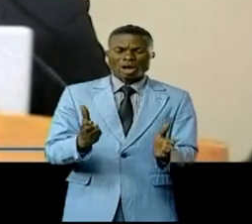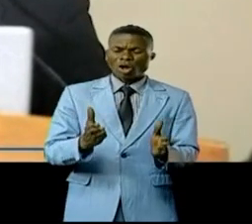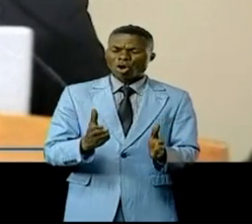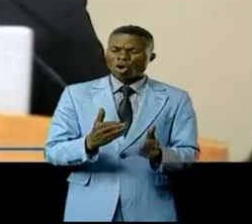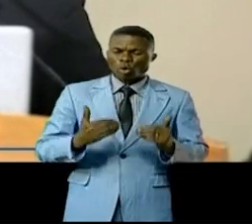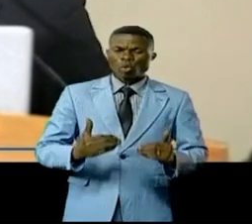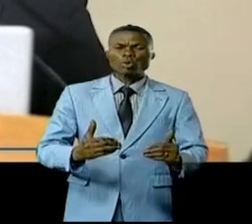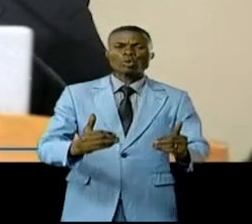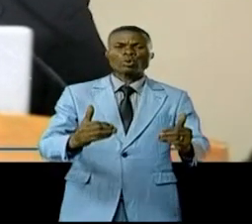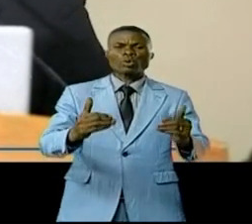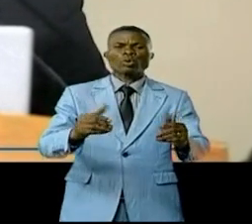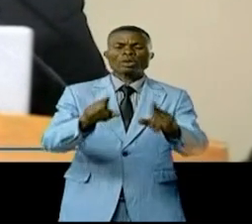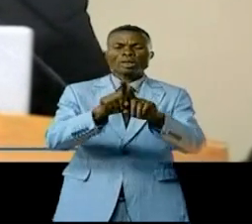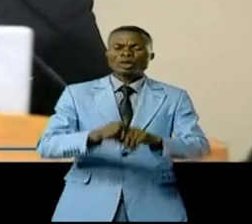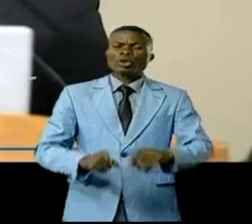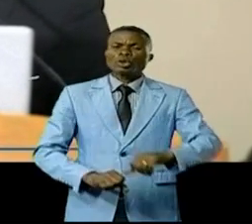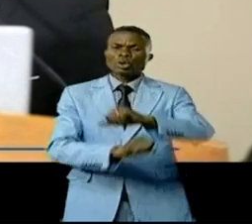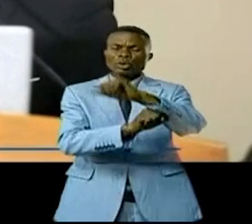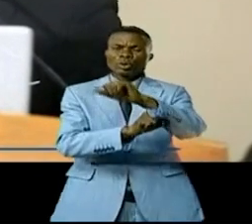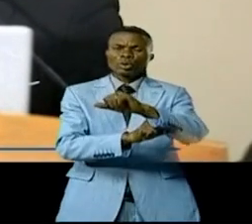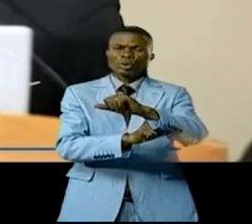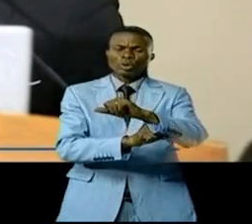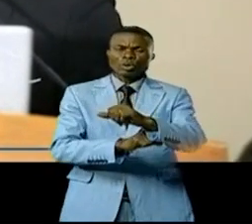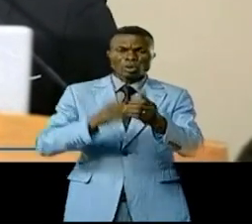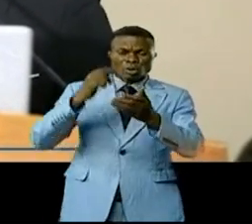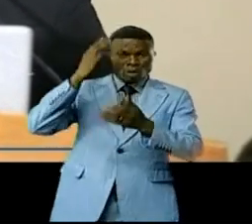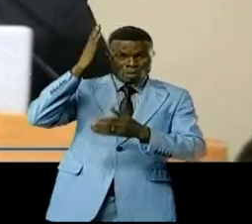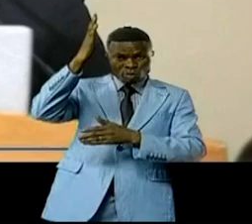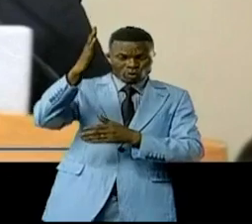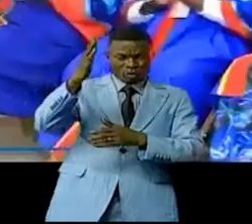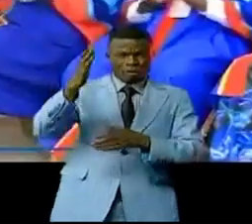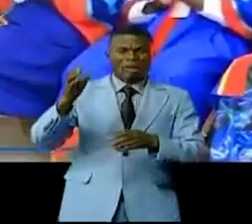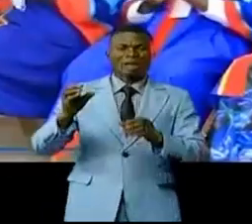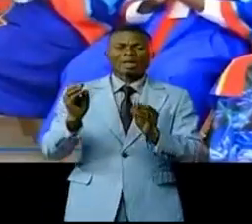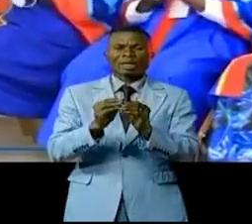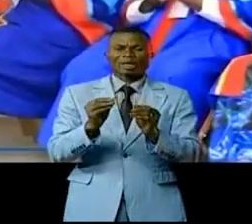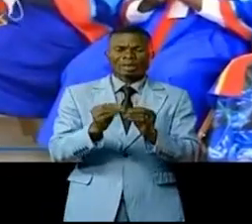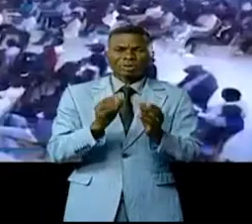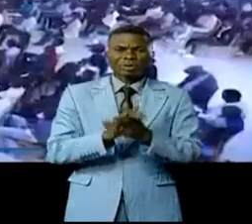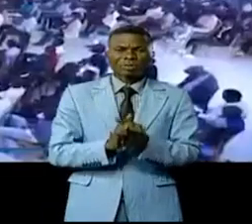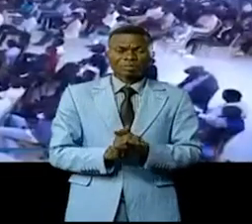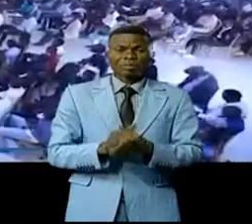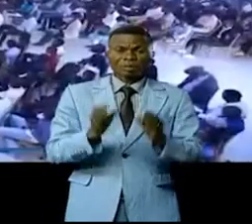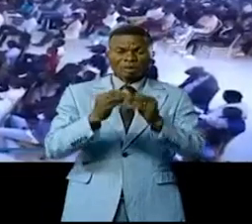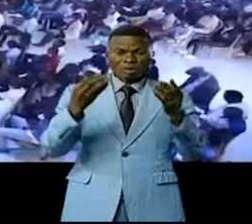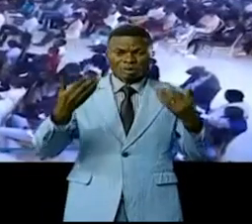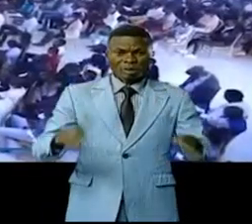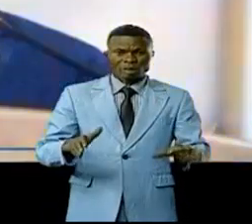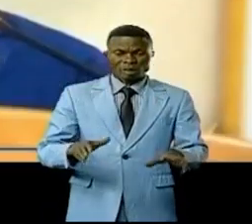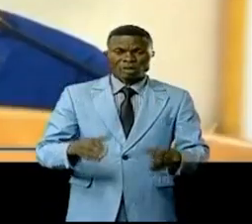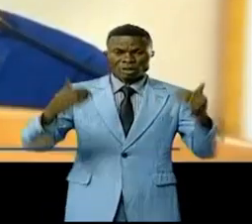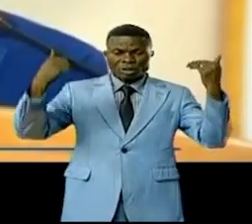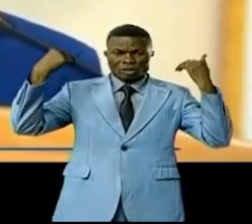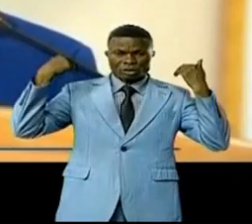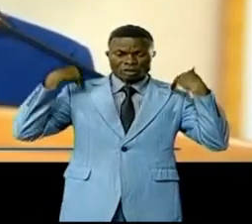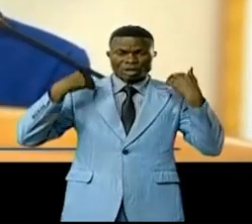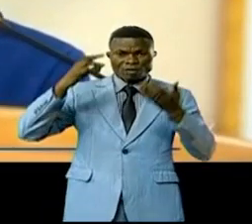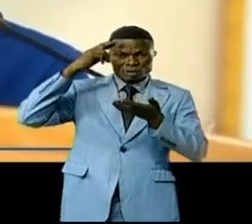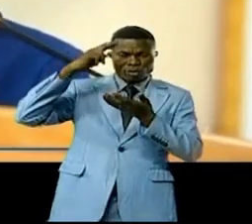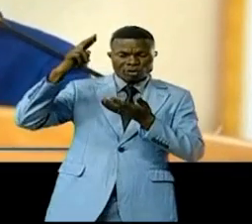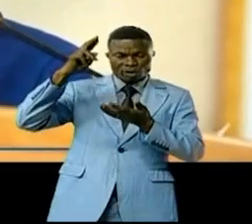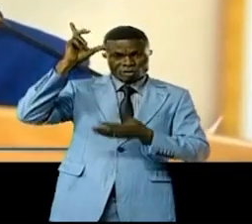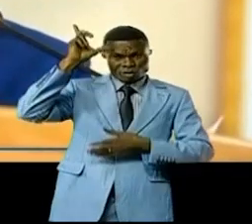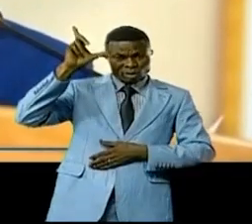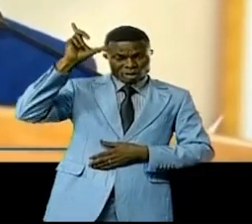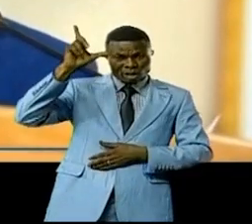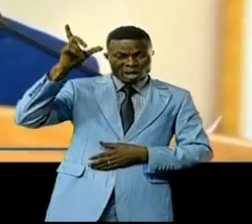continuation et le soutien de la tutelle pour les prochaines réalisations. Clôturant les assises, le recteur de l'UNILU, le professeur